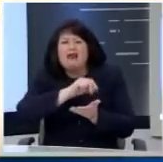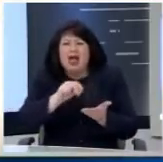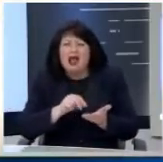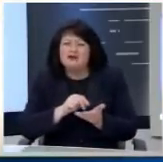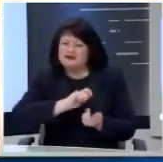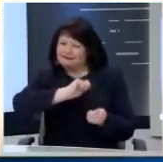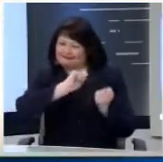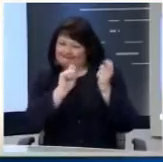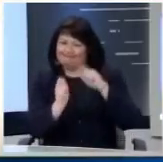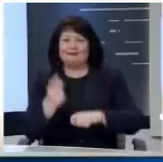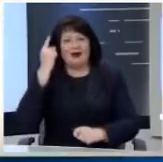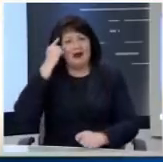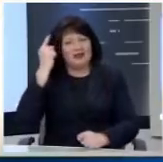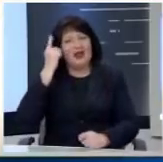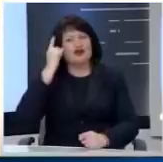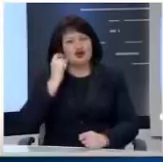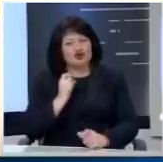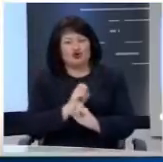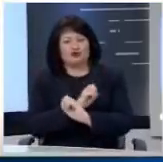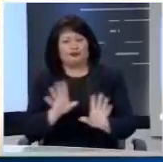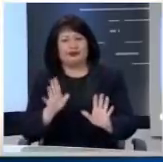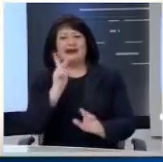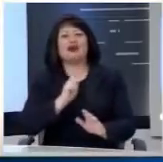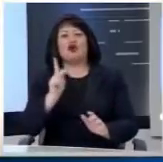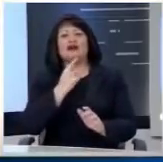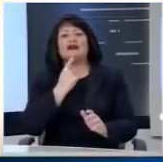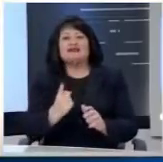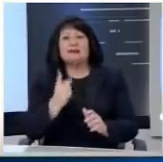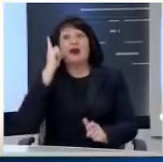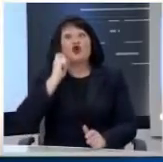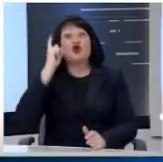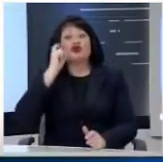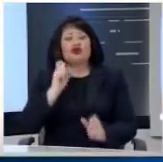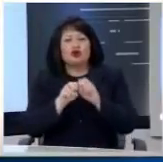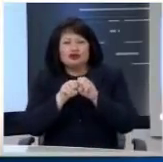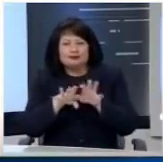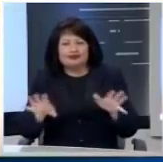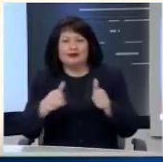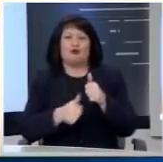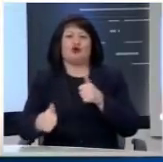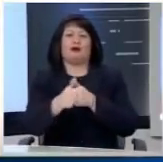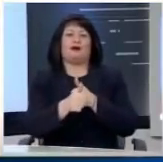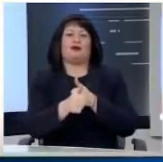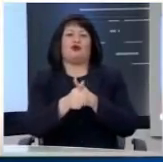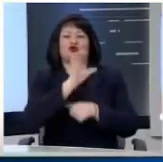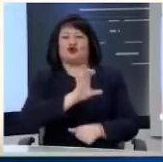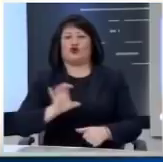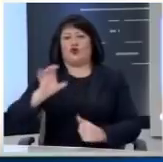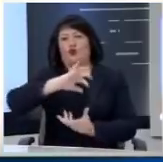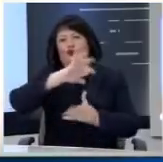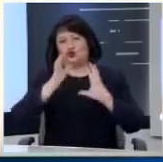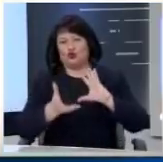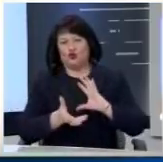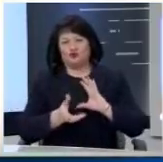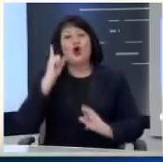όρισαν ως μία από τις βασικές τους προτεραιότητες την επένδυση στη γνώση. Η γνώση όμως είναι